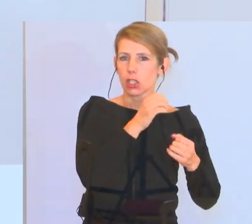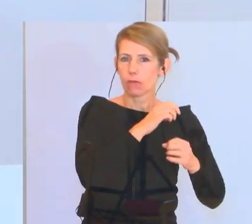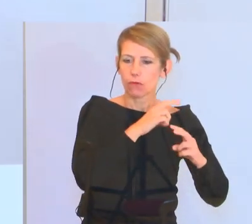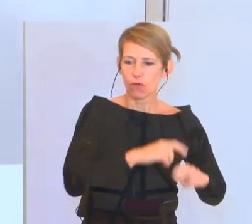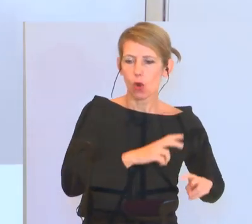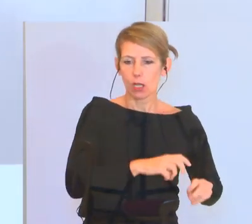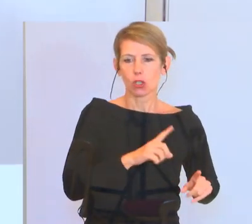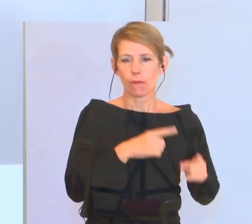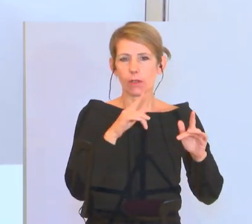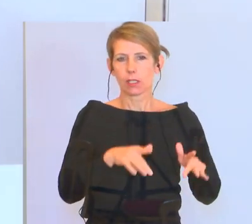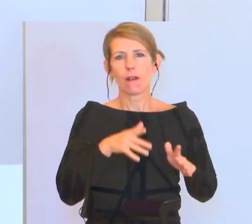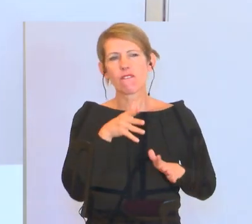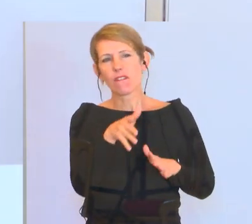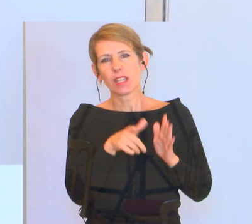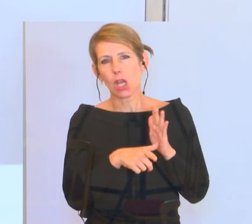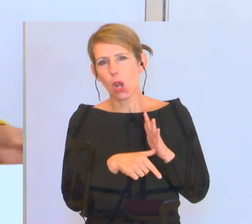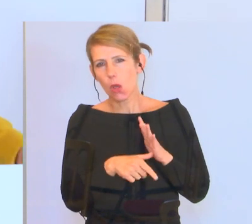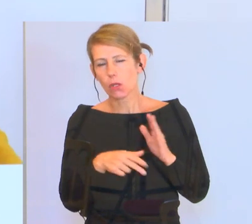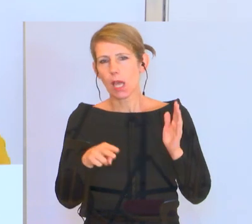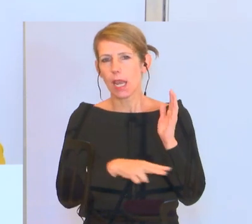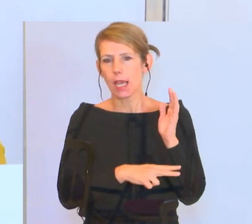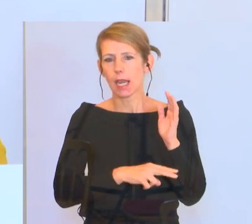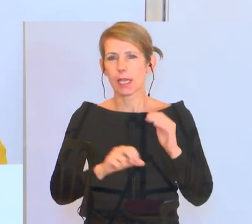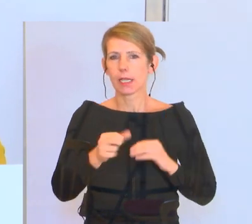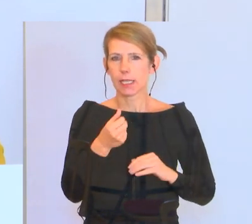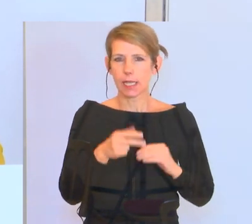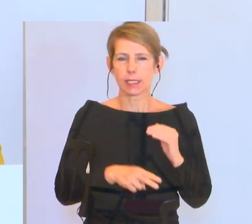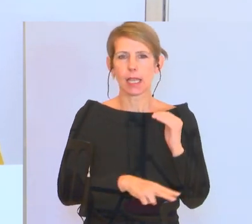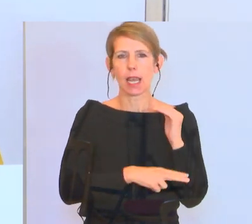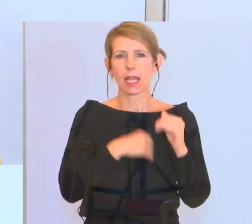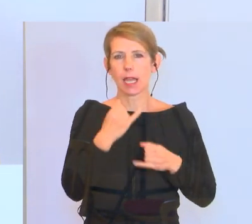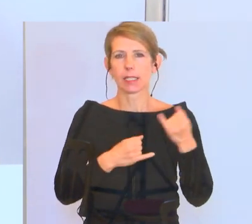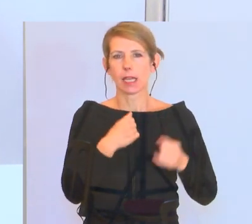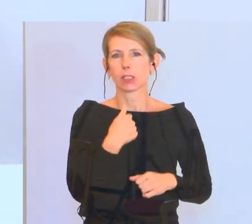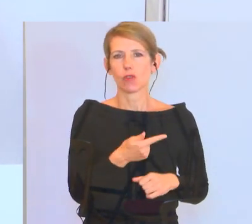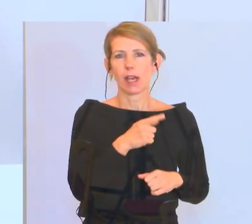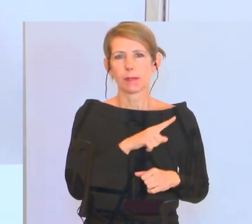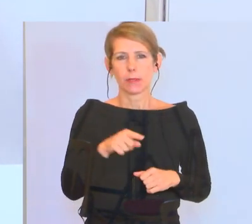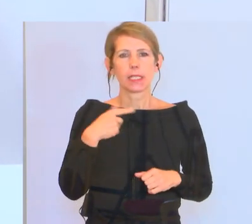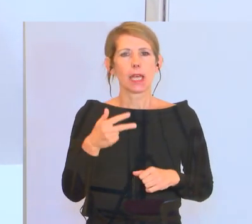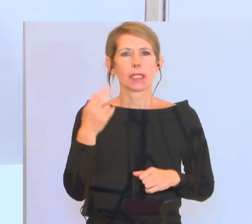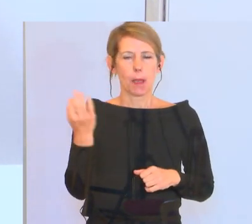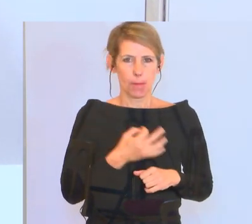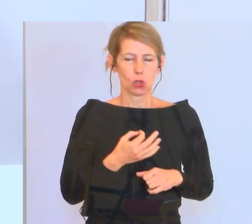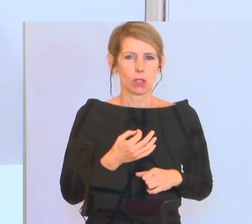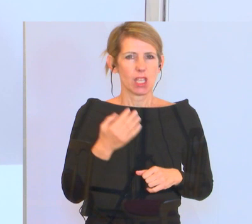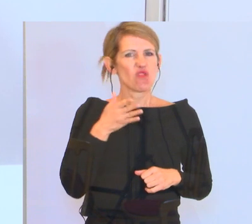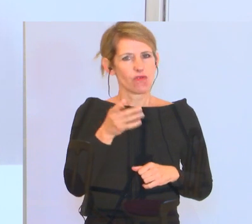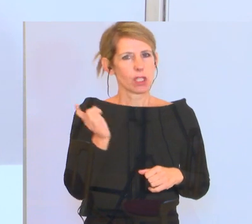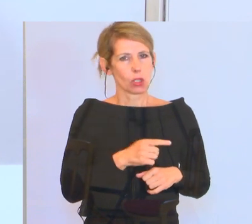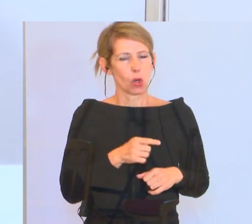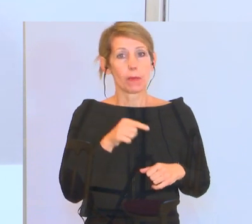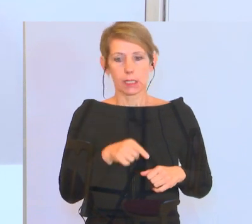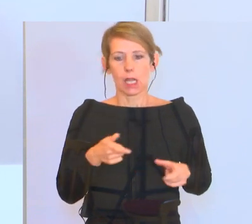Lücke haben werden, einen Rückgang der Lehrlinge im ersten Lehrjahr von 20-30%. Das konnten